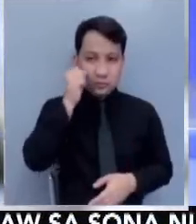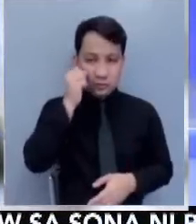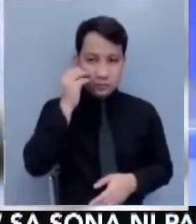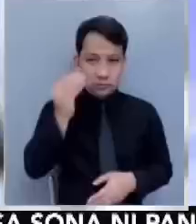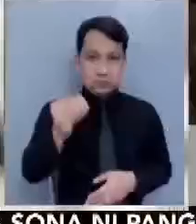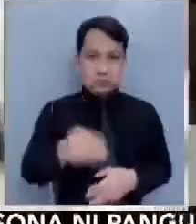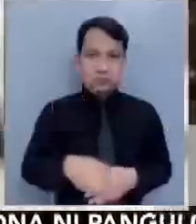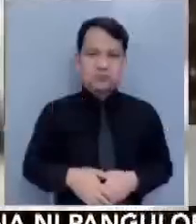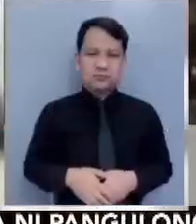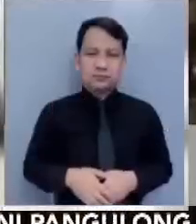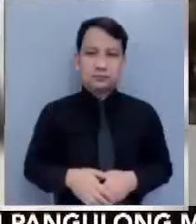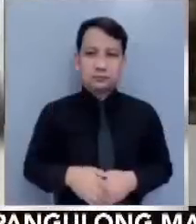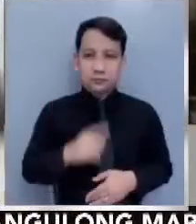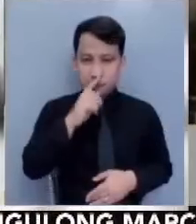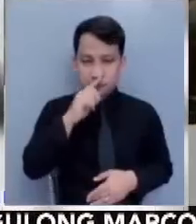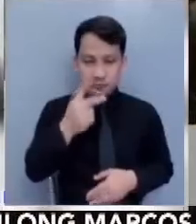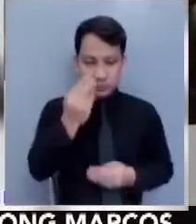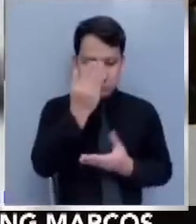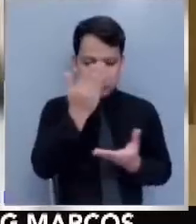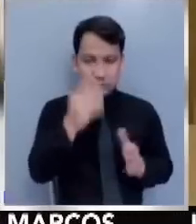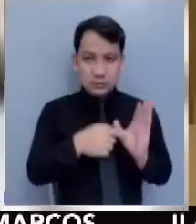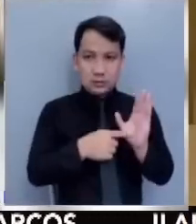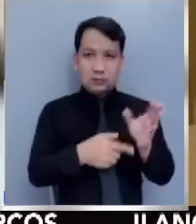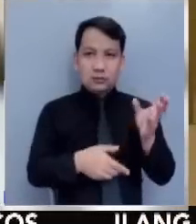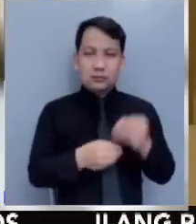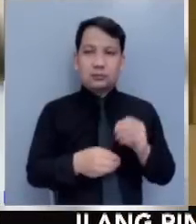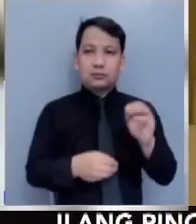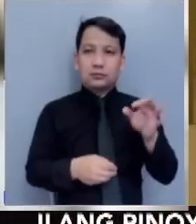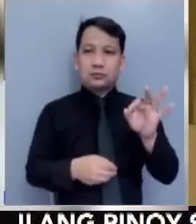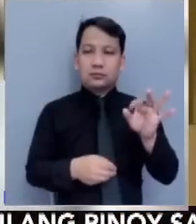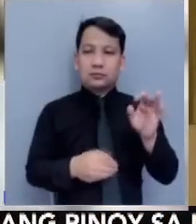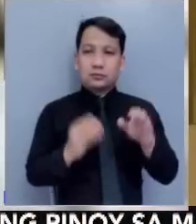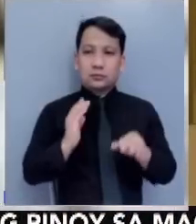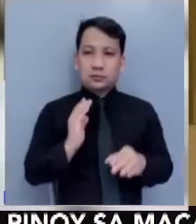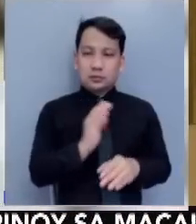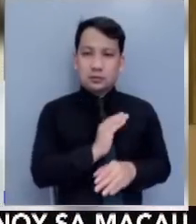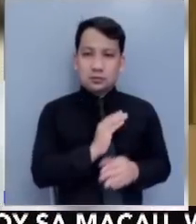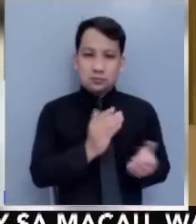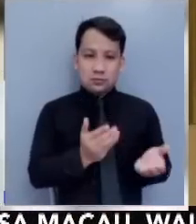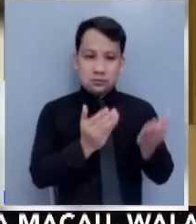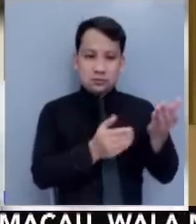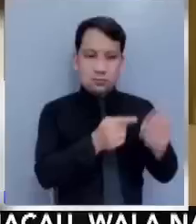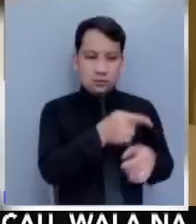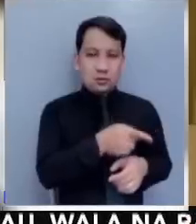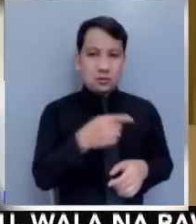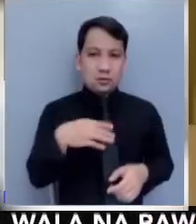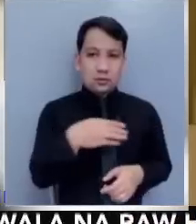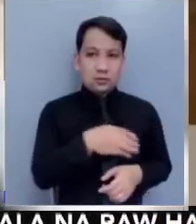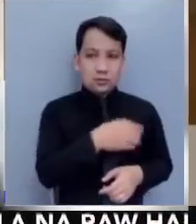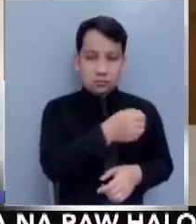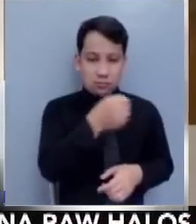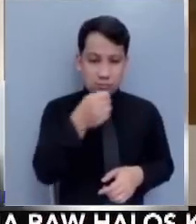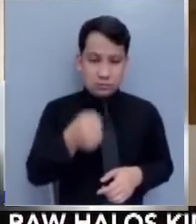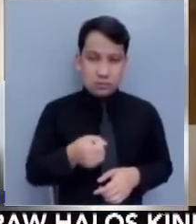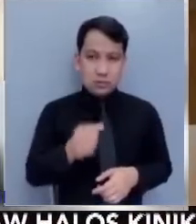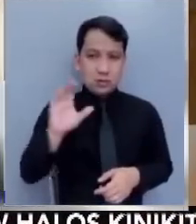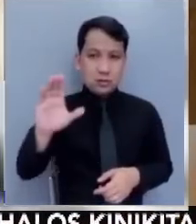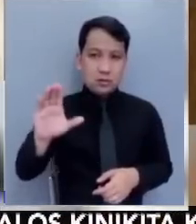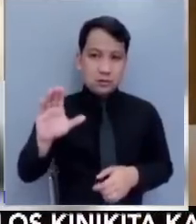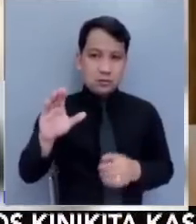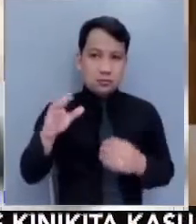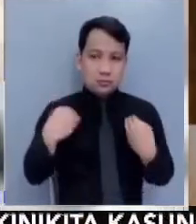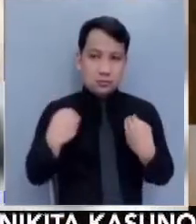Sa ikalawang sesyon ng ikalabing siyam na Kongreso, inihalal si Congressman Sandro ng kanyang mga